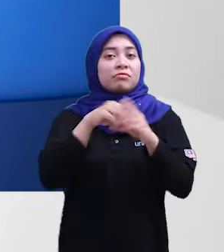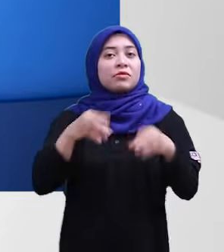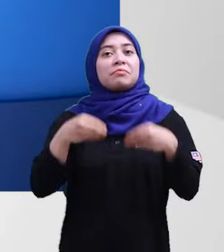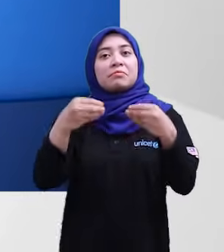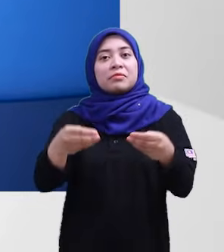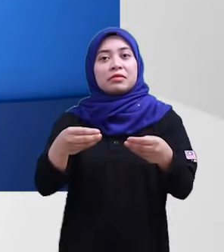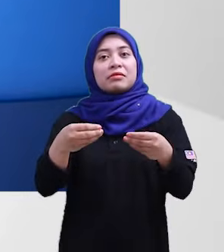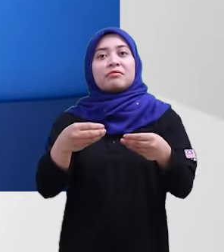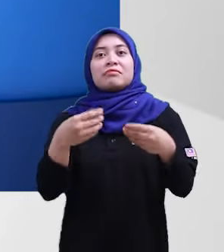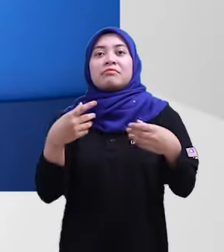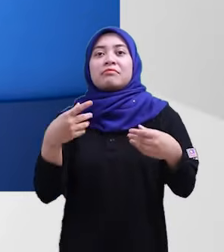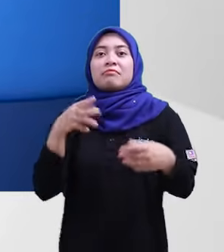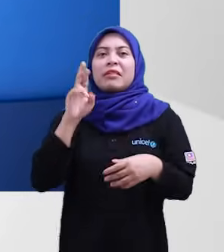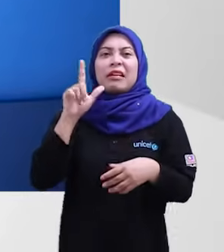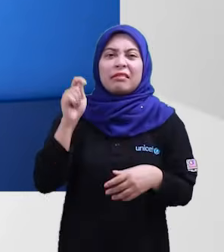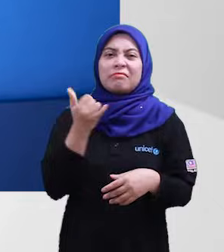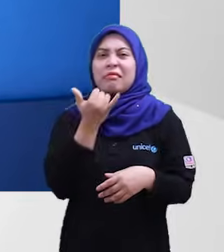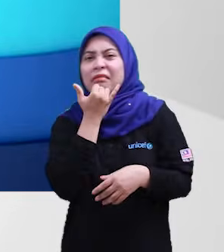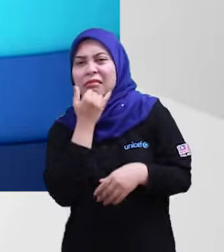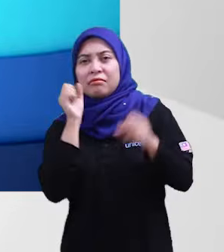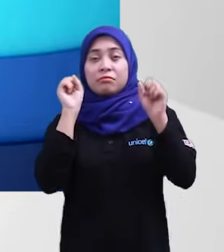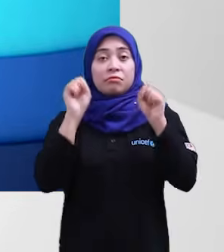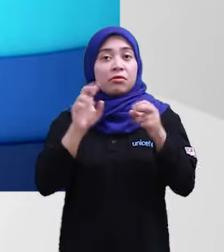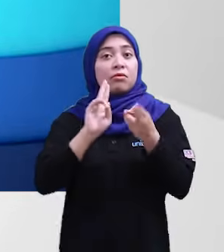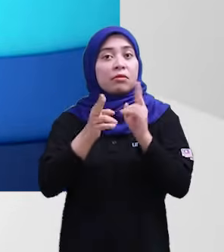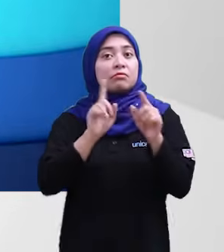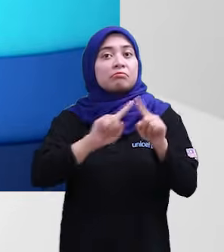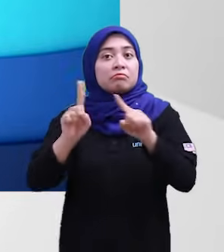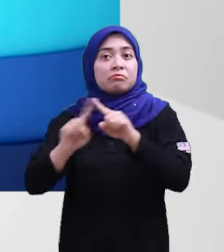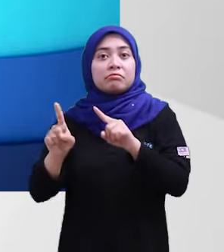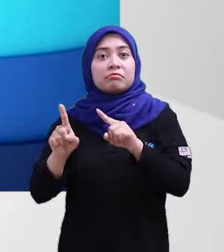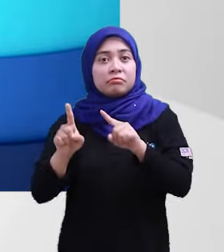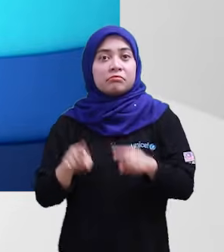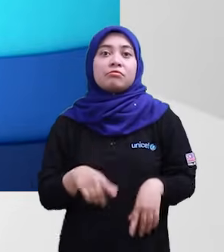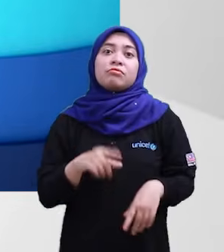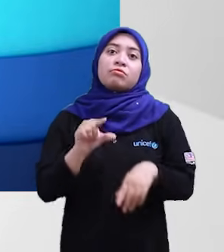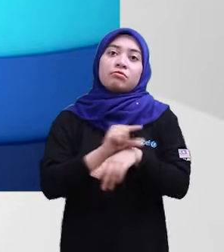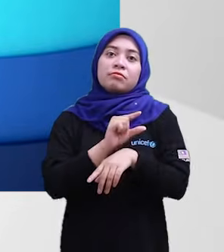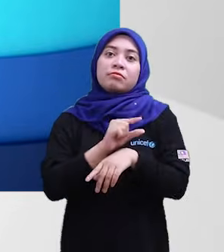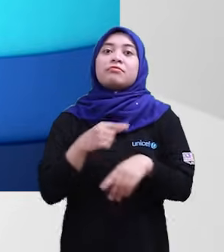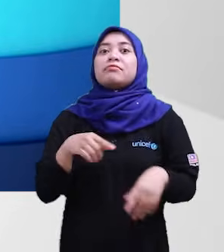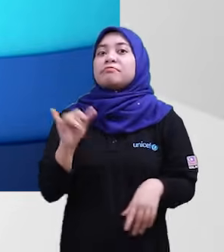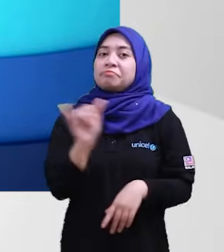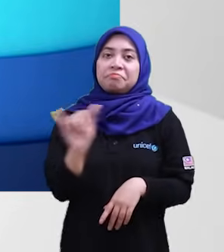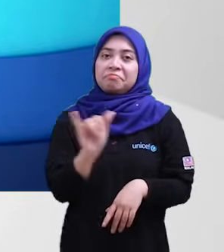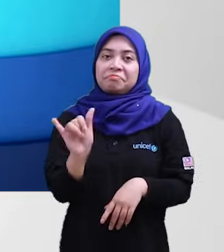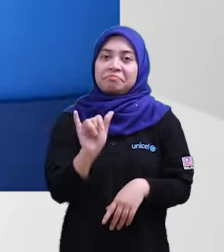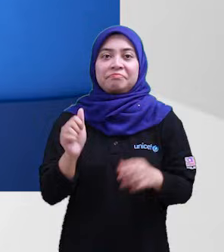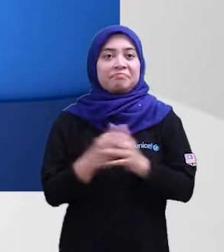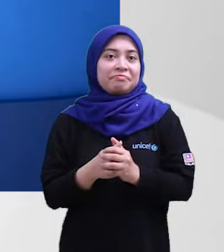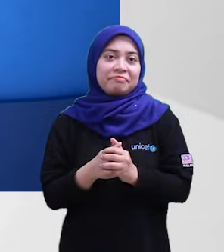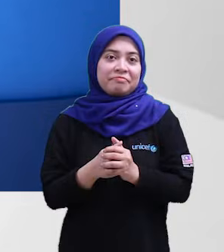tersebut dan memberikan kita ralat atau error kerana pemboleh ubah yang berlainan jenis digunakan dalam operasi yang